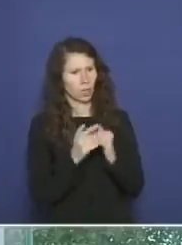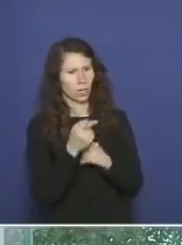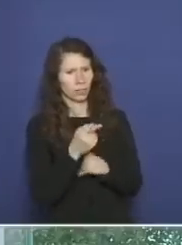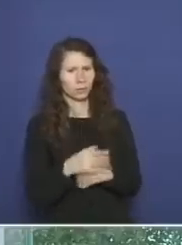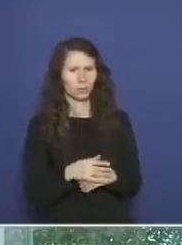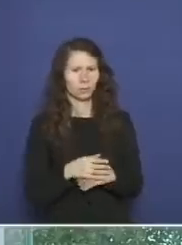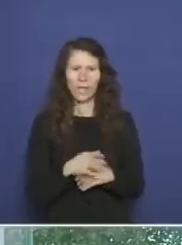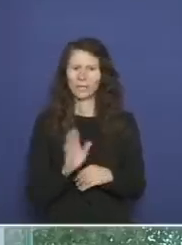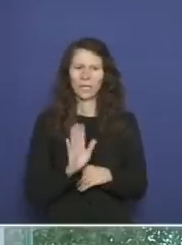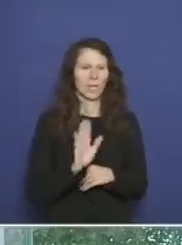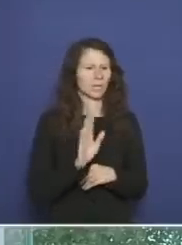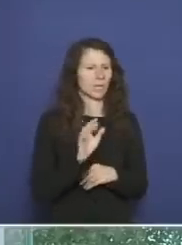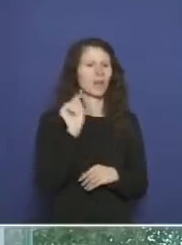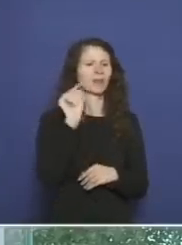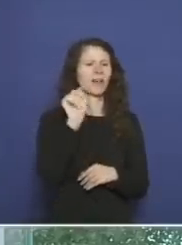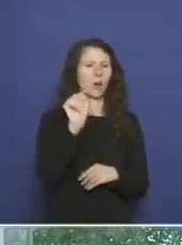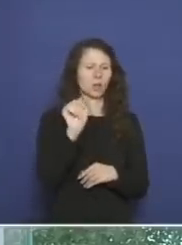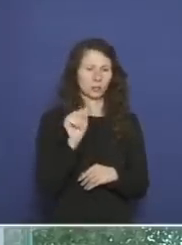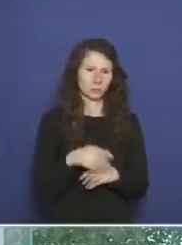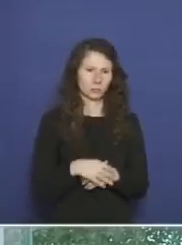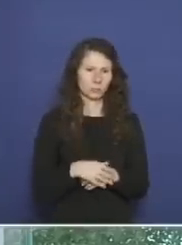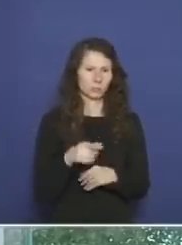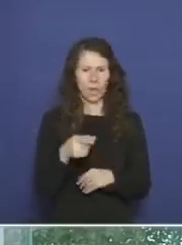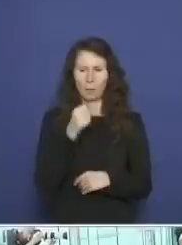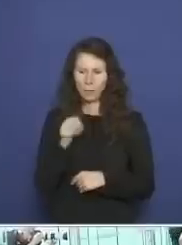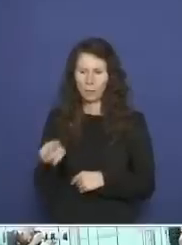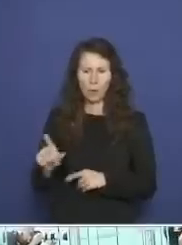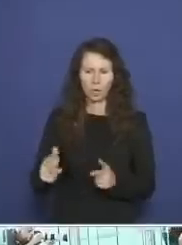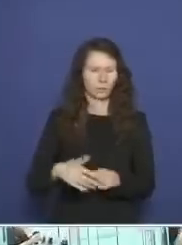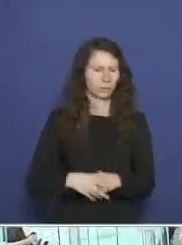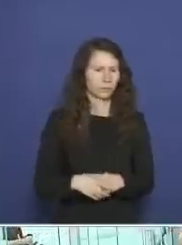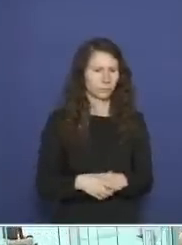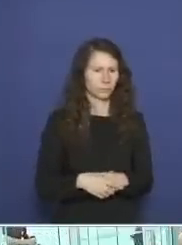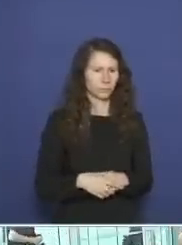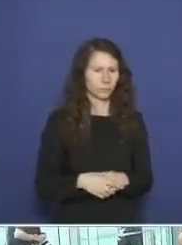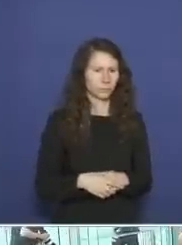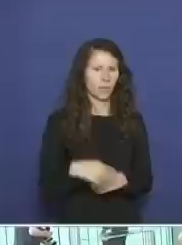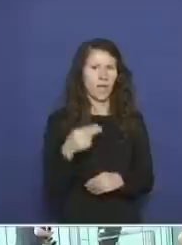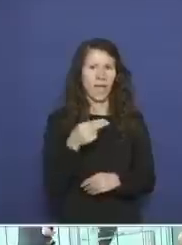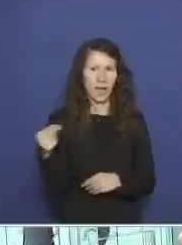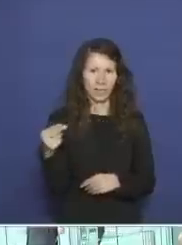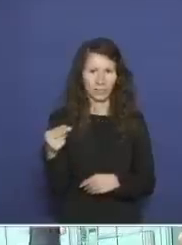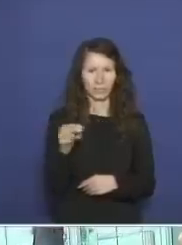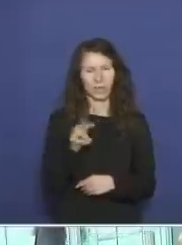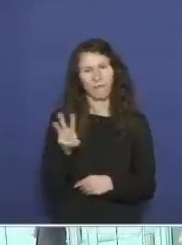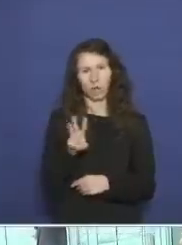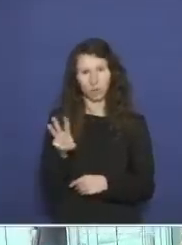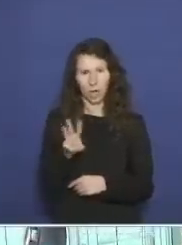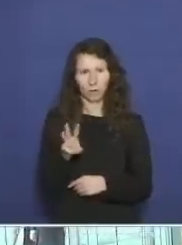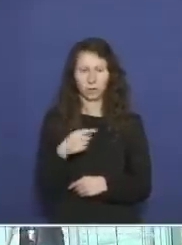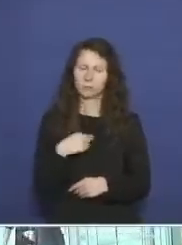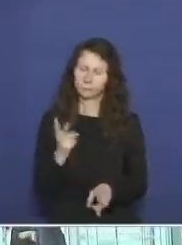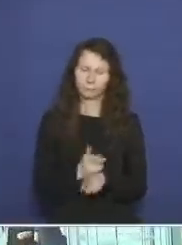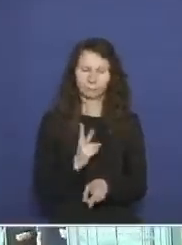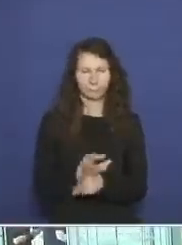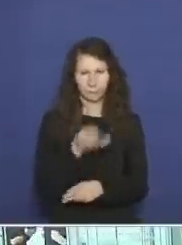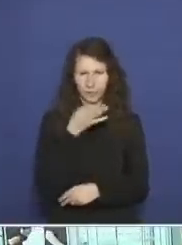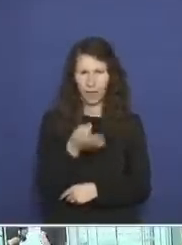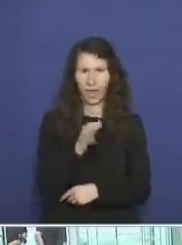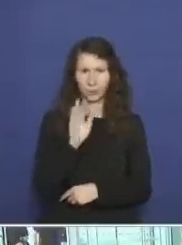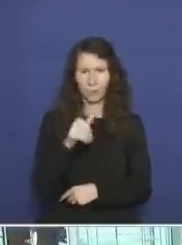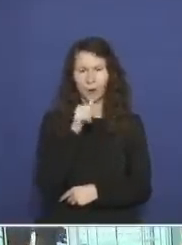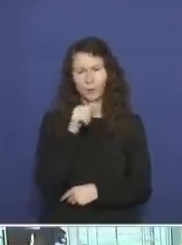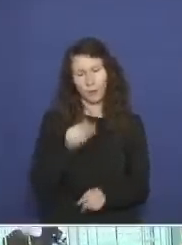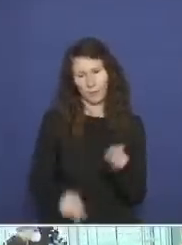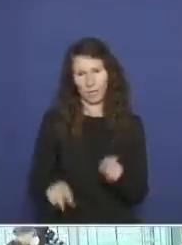Nein, Entschuldigung, Herr Kollege hier vorne. Sie haben kein Mikro. Sebastian Heinrich vom Nachrichtenbund Watson. Ich habe immer eine Frage zur Perspektive junger